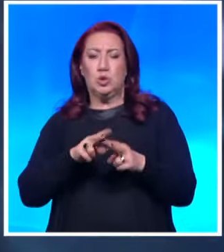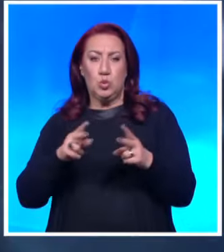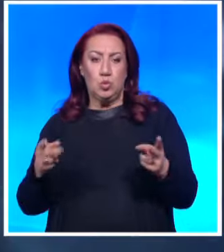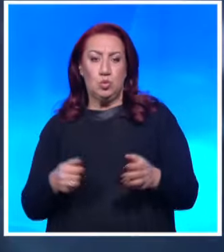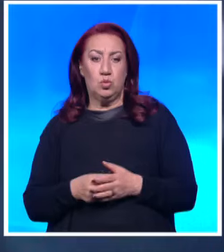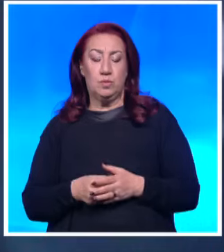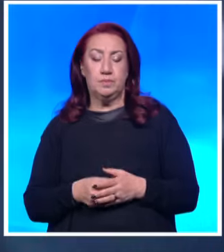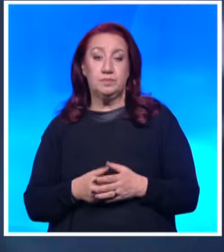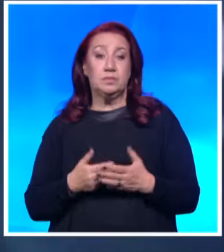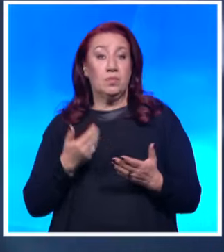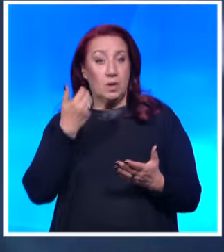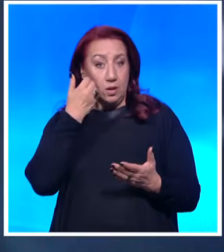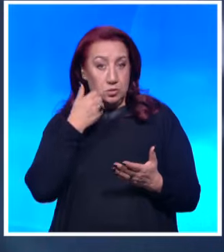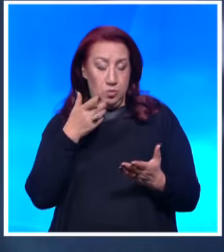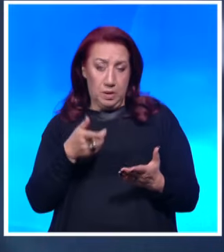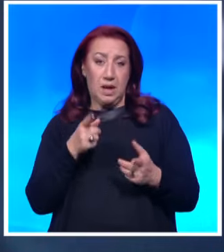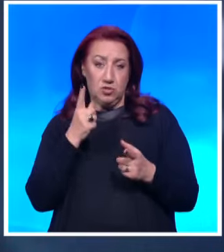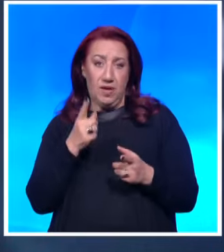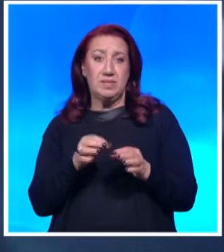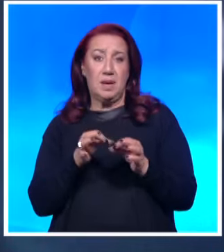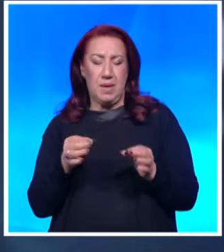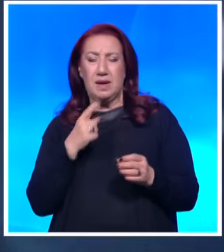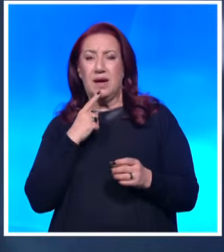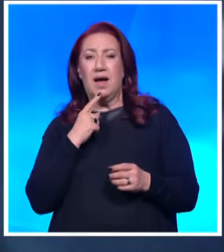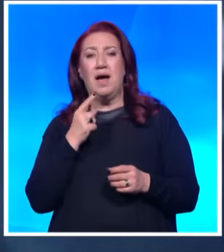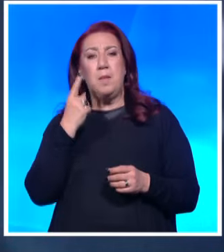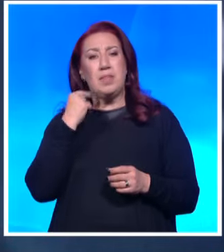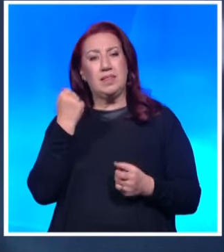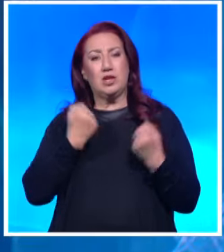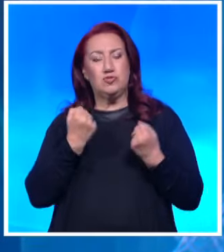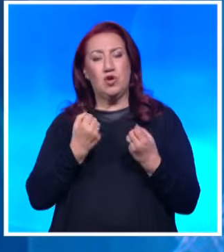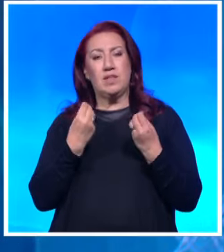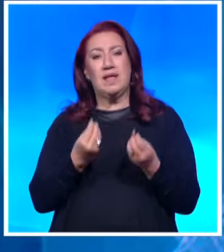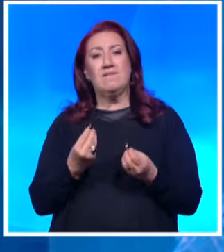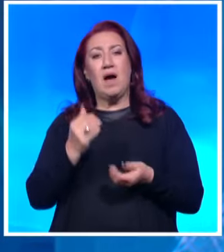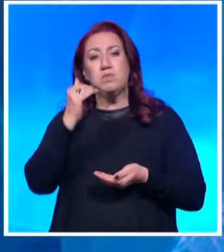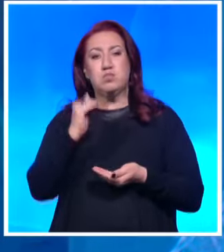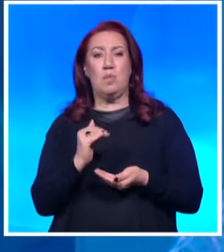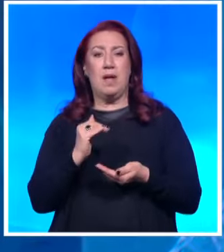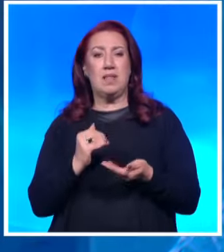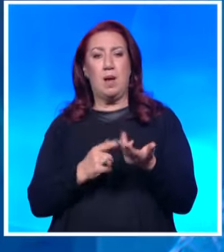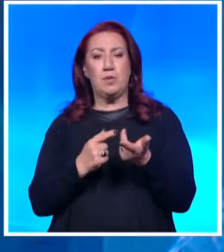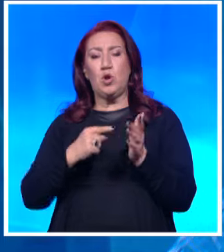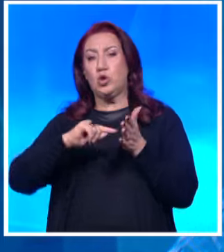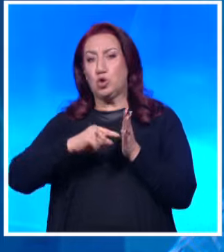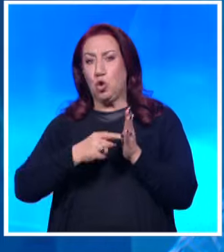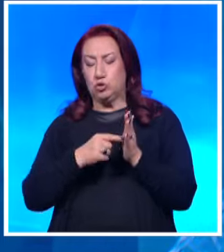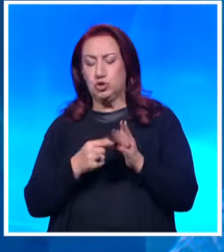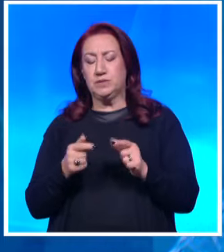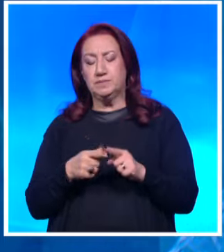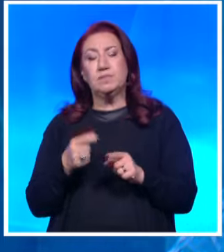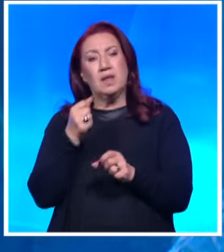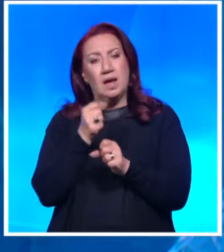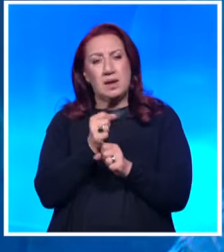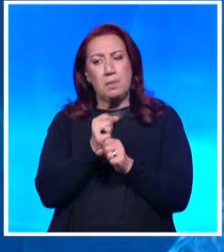мярка, намаляването на точките на младите водачи. Друга каква може да бъде тя? Вижте, работим в най-различни посоки. На база на този анализ